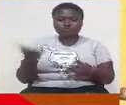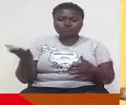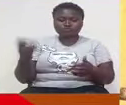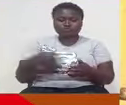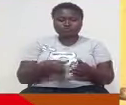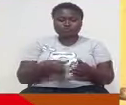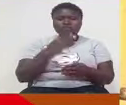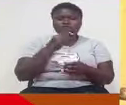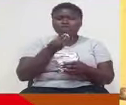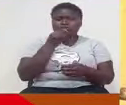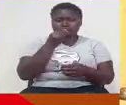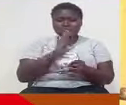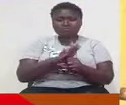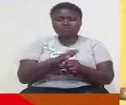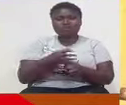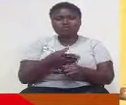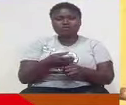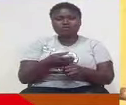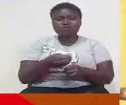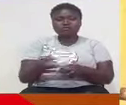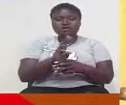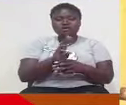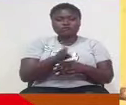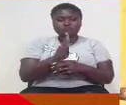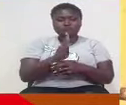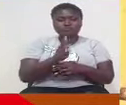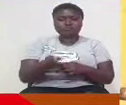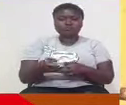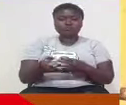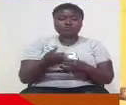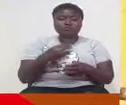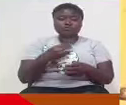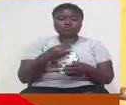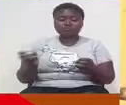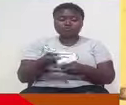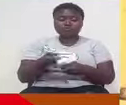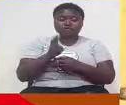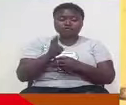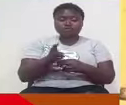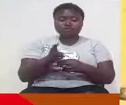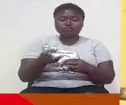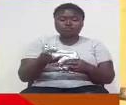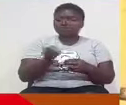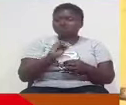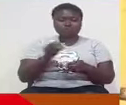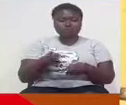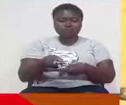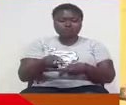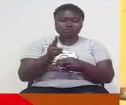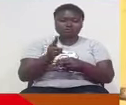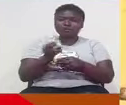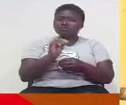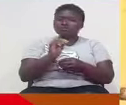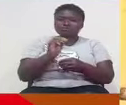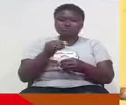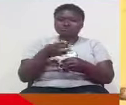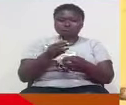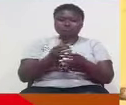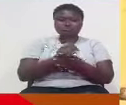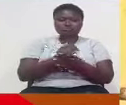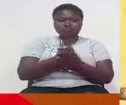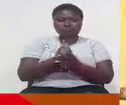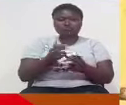chakula, constant supply ya risasi, constant supply ya bunduki. Bunduki sio kitu ambayo ataenda kwa duka nunua na shilingi 5.